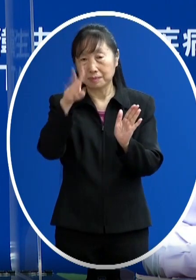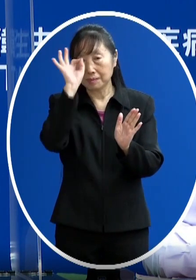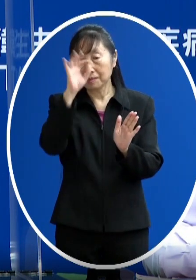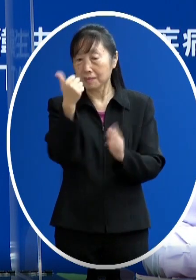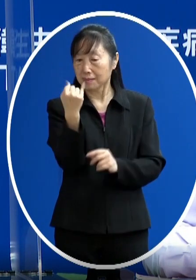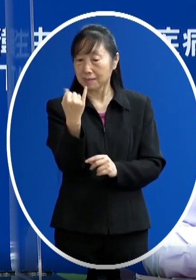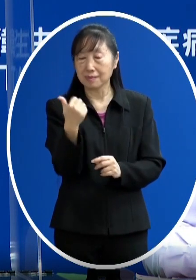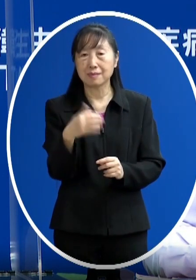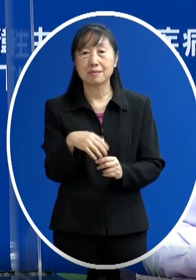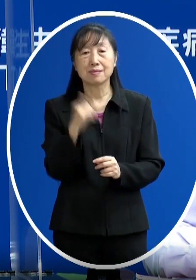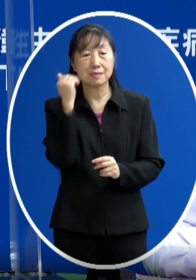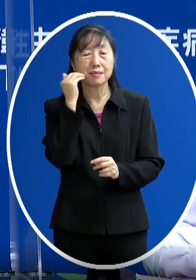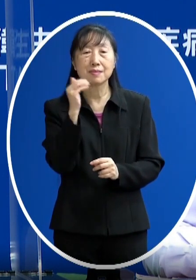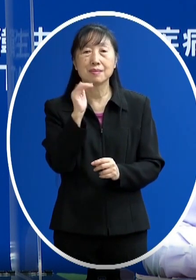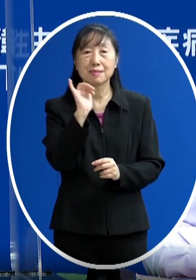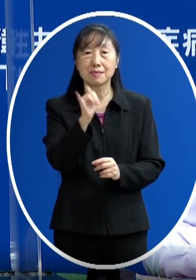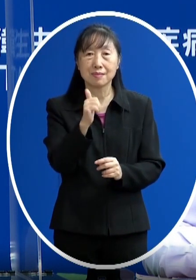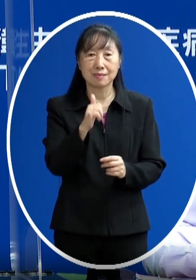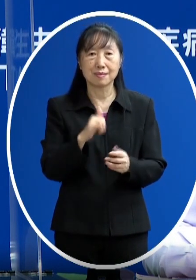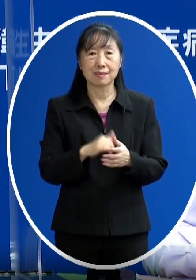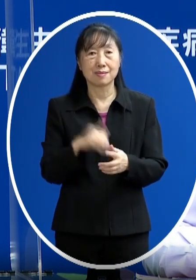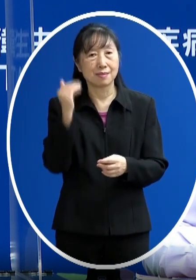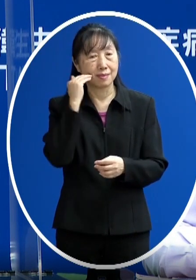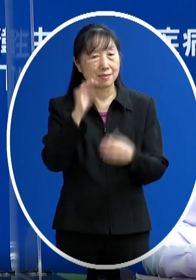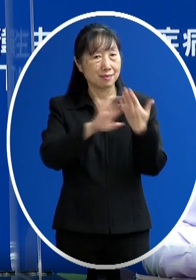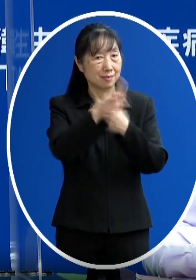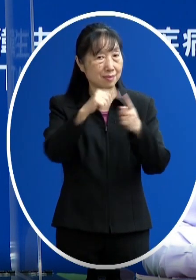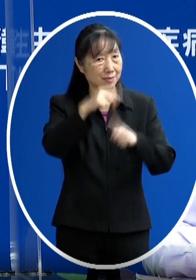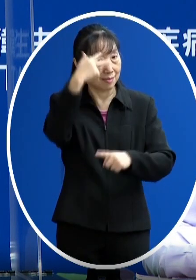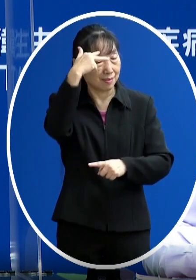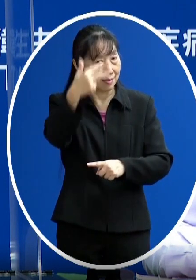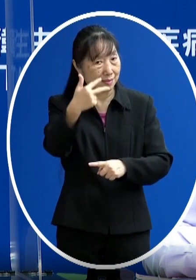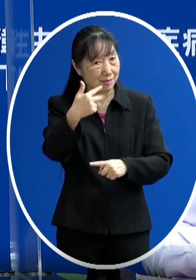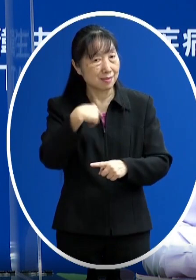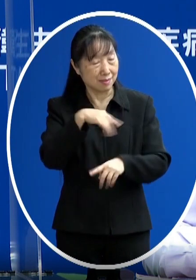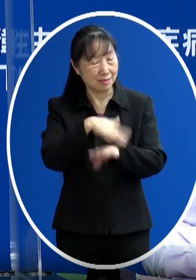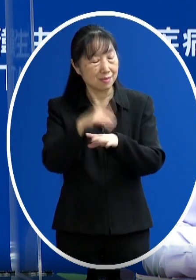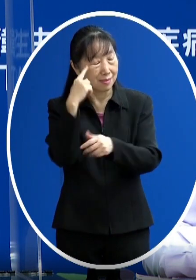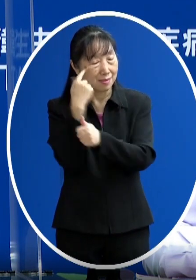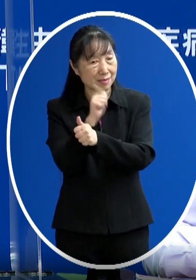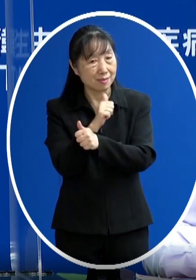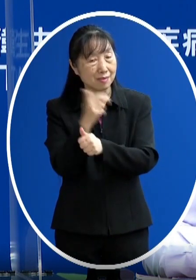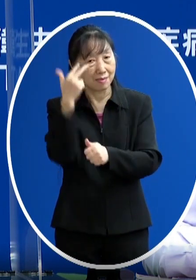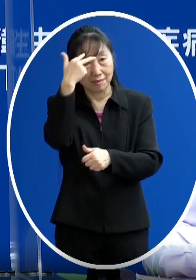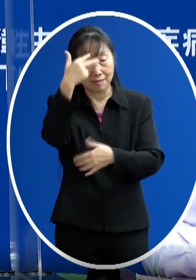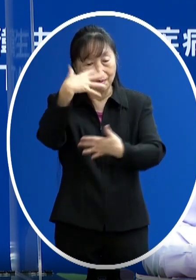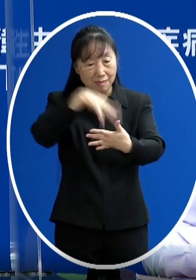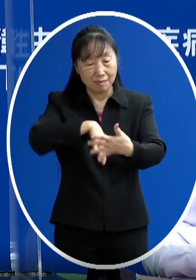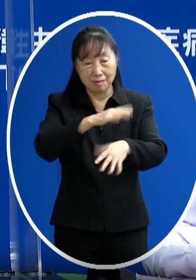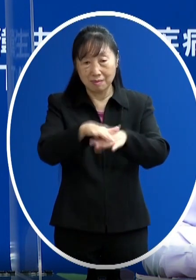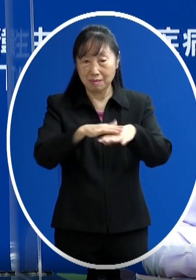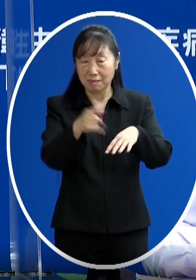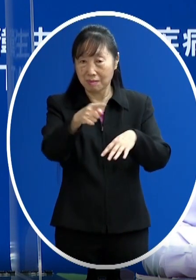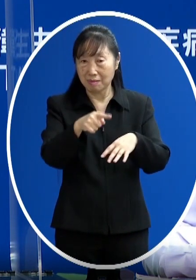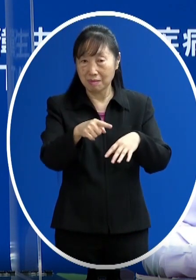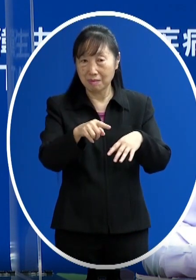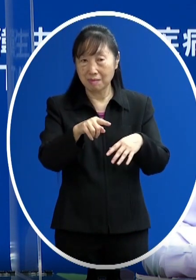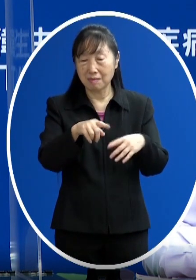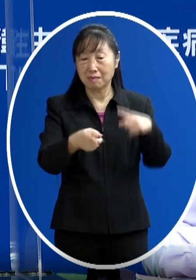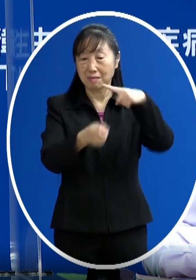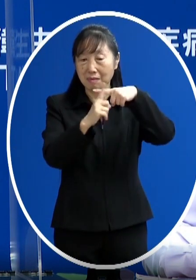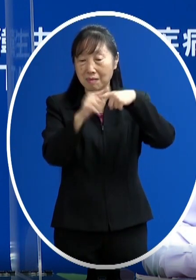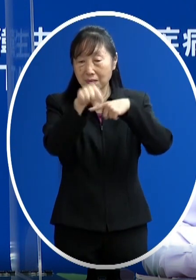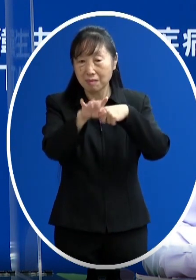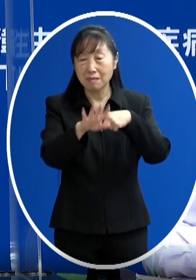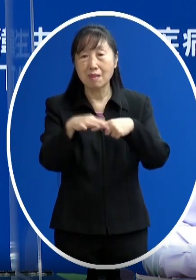目标是有可能走向，大家都是会有7天这样的考虑，那就会看看说7天内被验出来的，或7天后